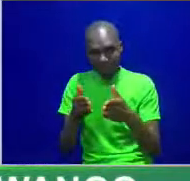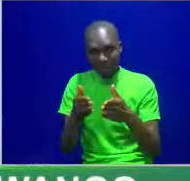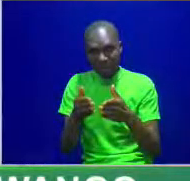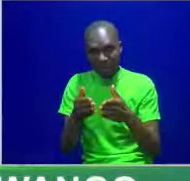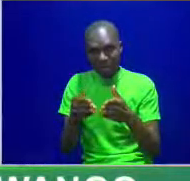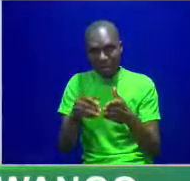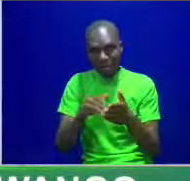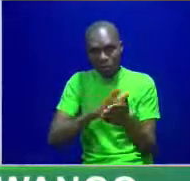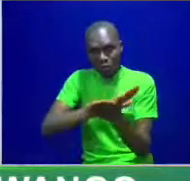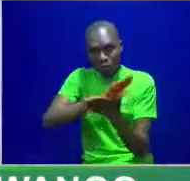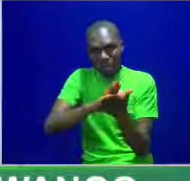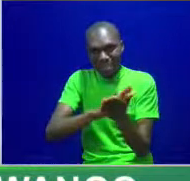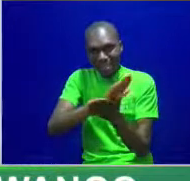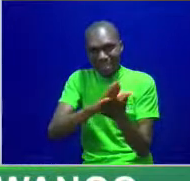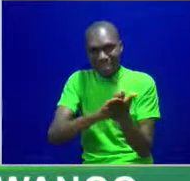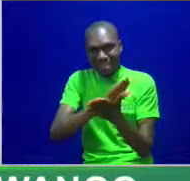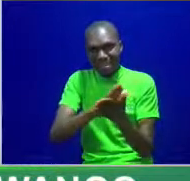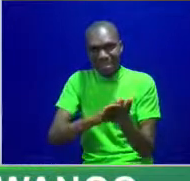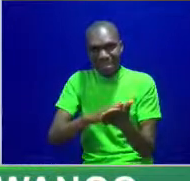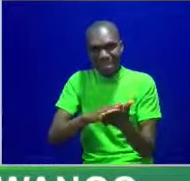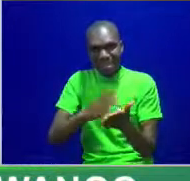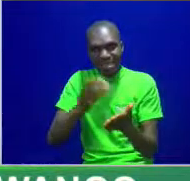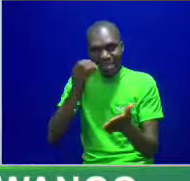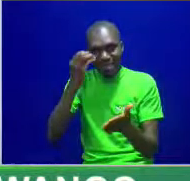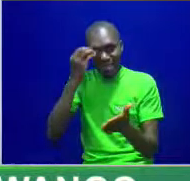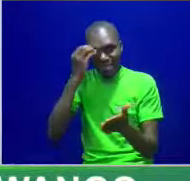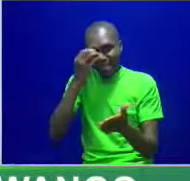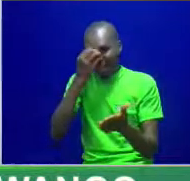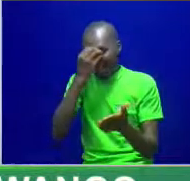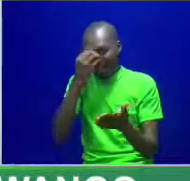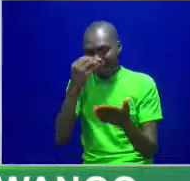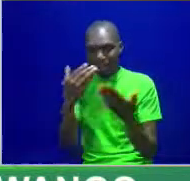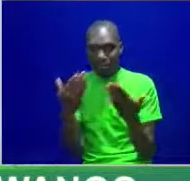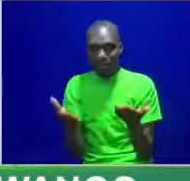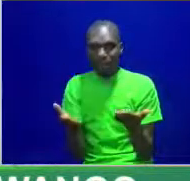clean up the debris and suture the leads,